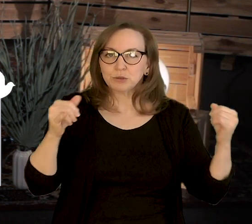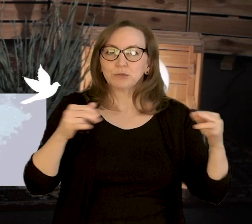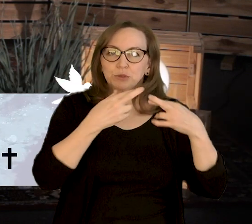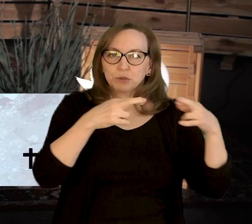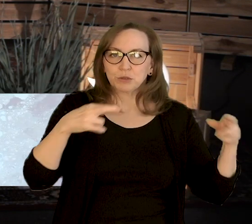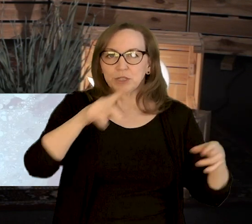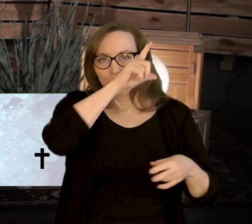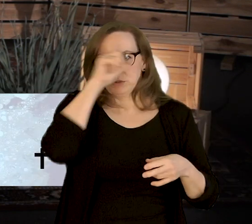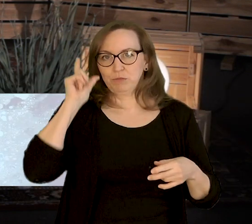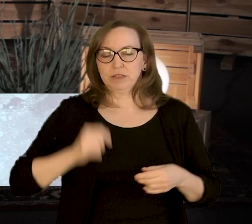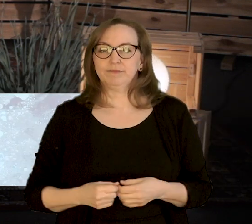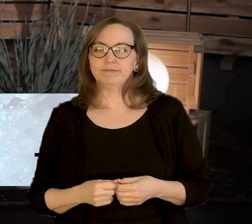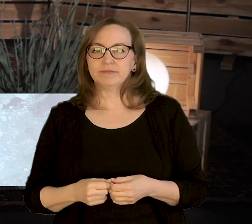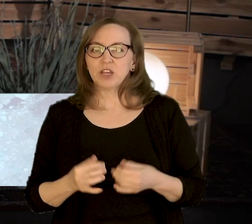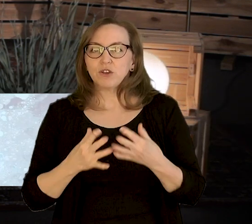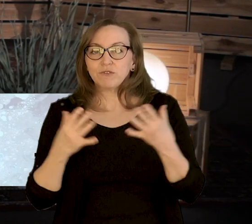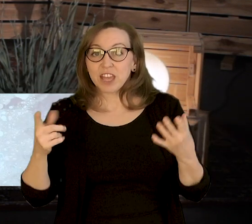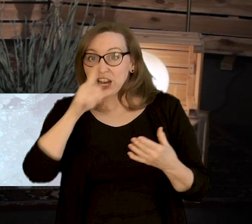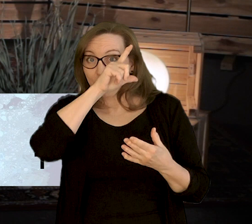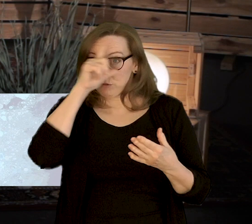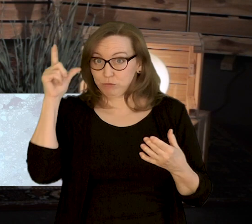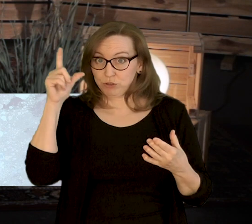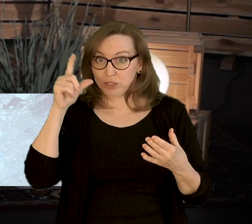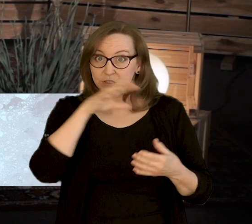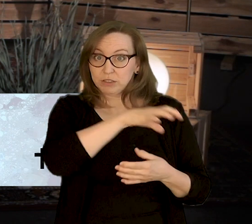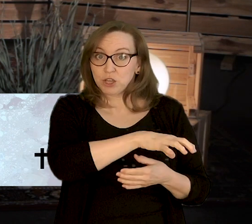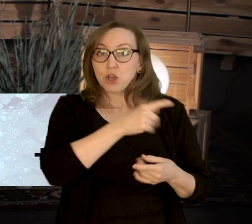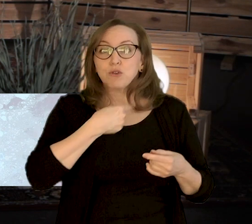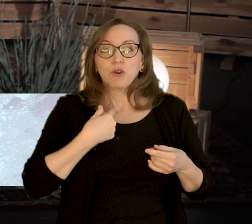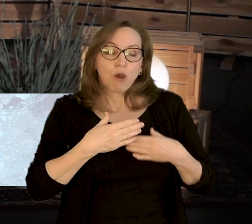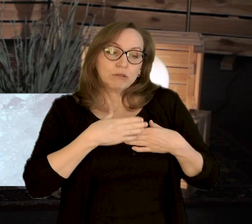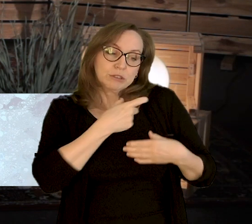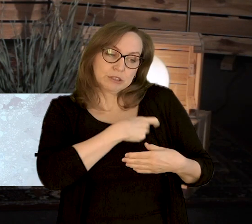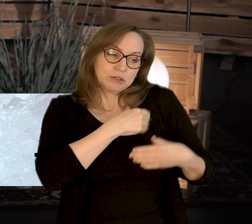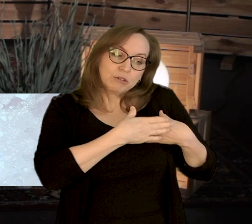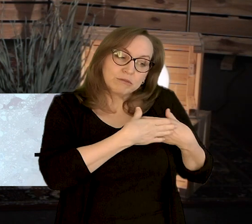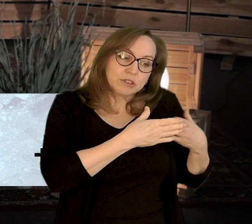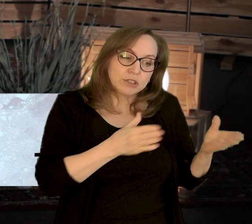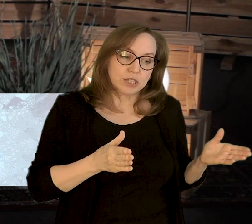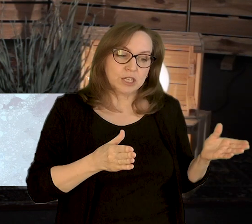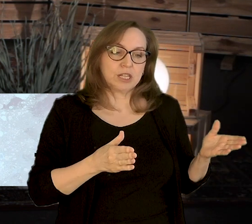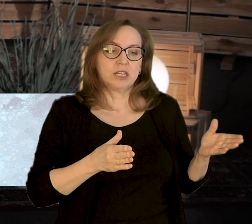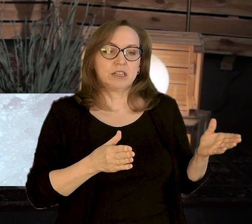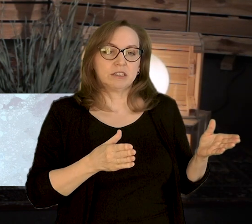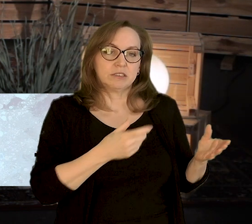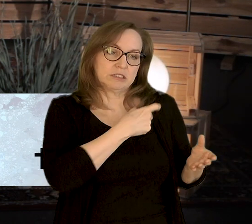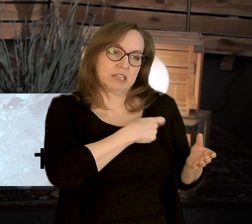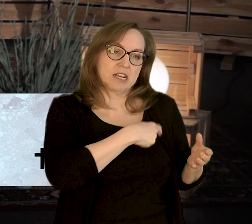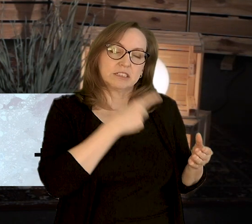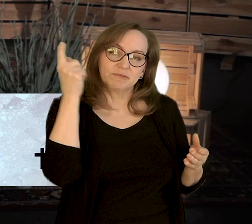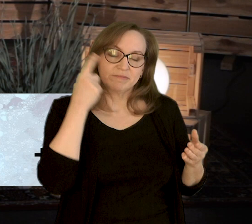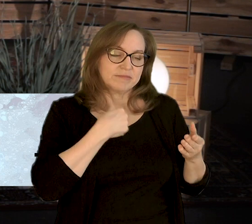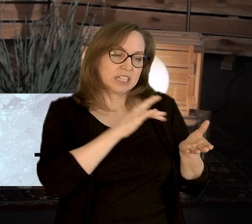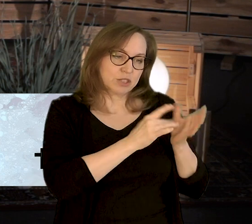Wielu ludzi, którzy otworzyli swoje serce na Jezusa,